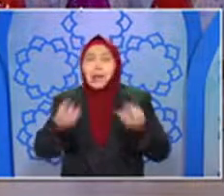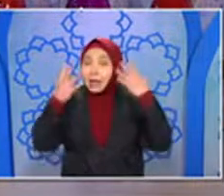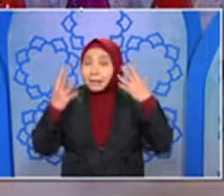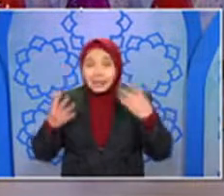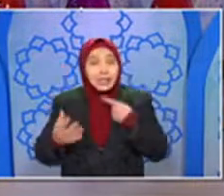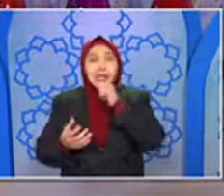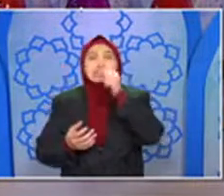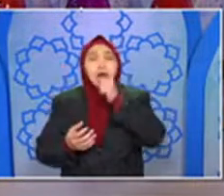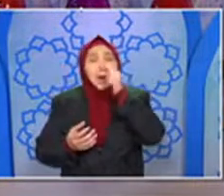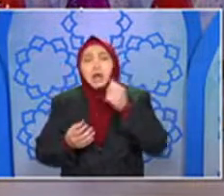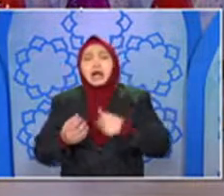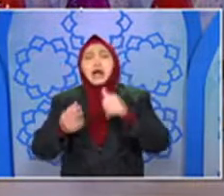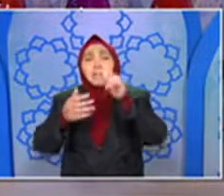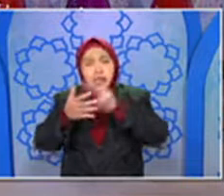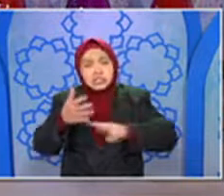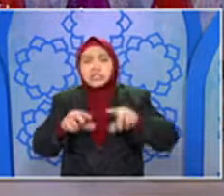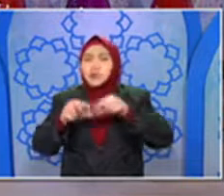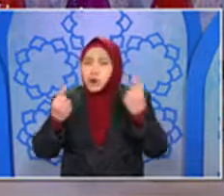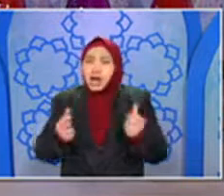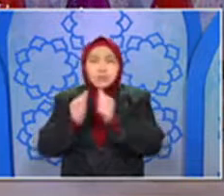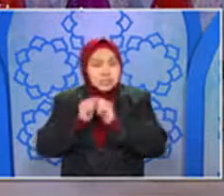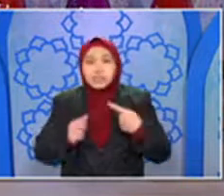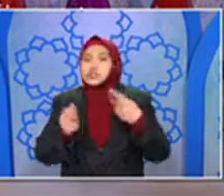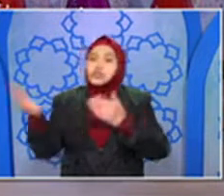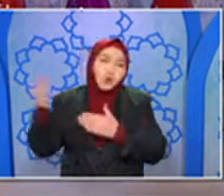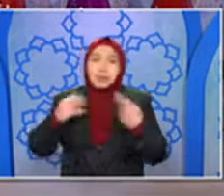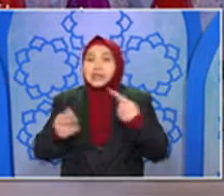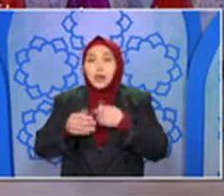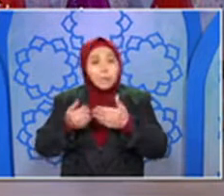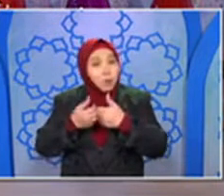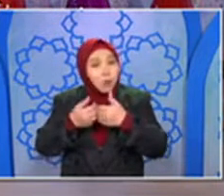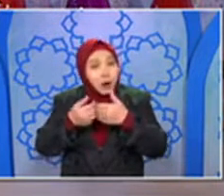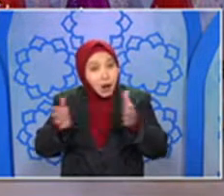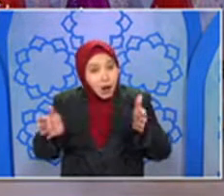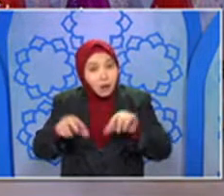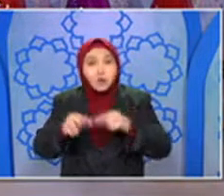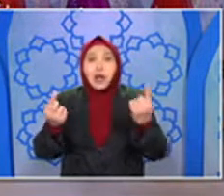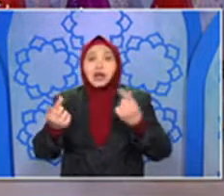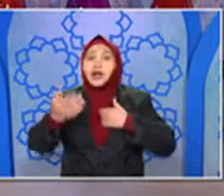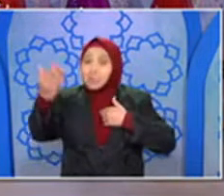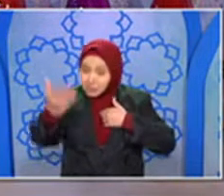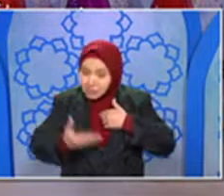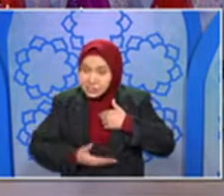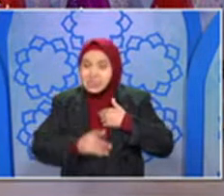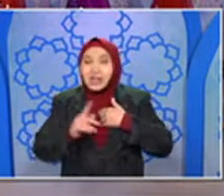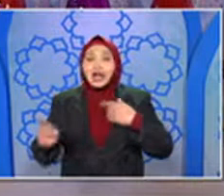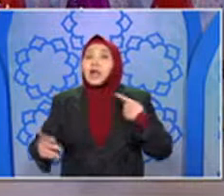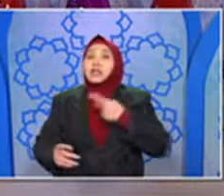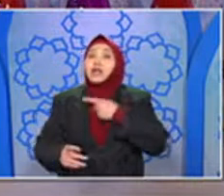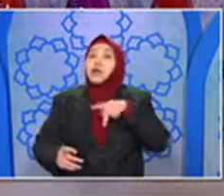baca Al-Quran bersama-sama. Jadi jom sama-sama kita membuka Al-Quran. Saya ingin mempersilakan kita